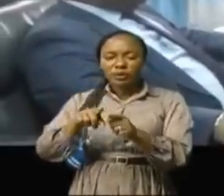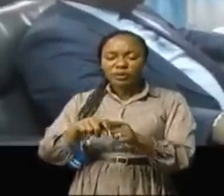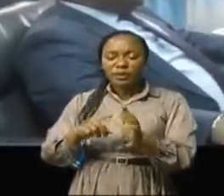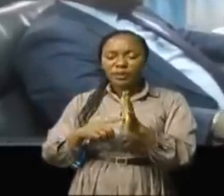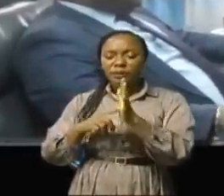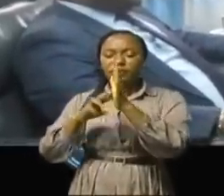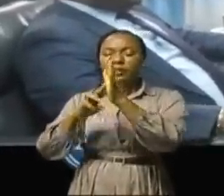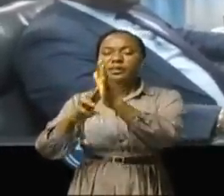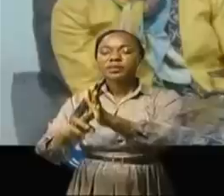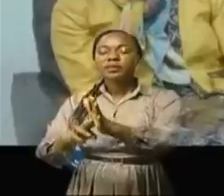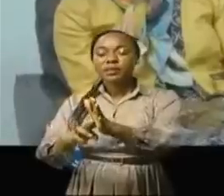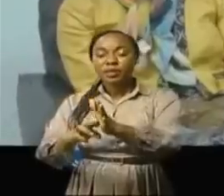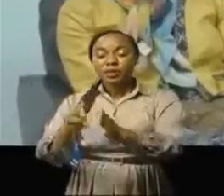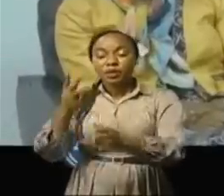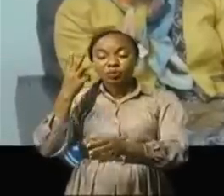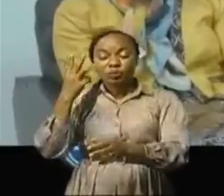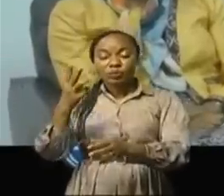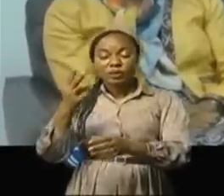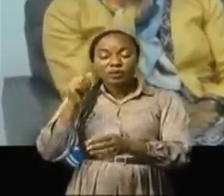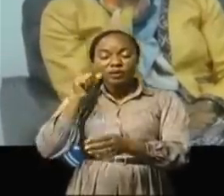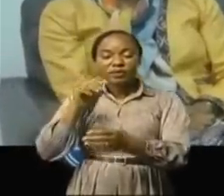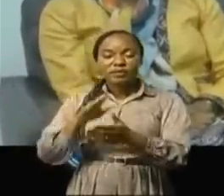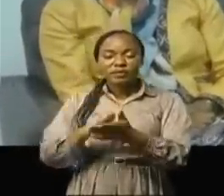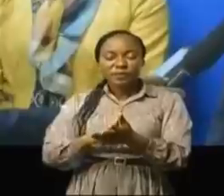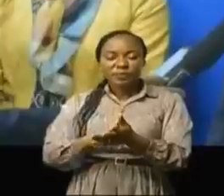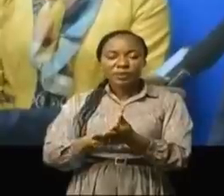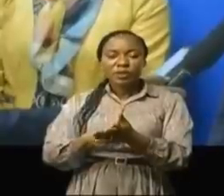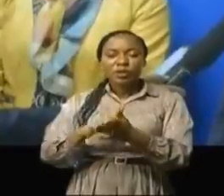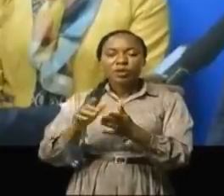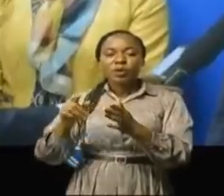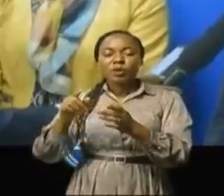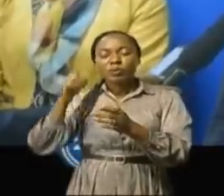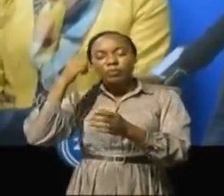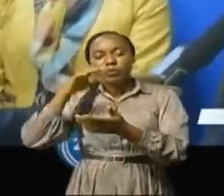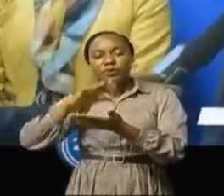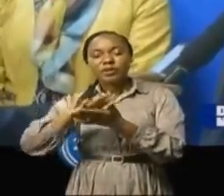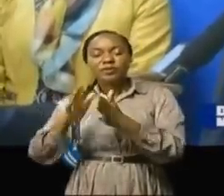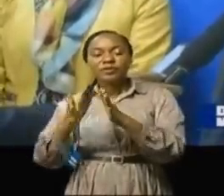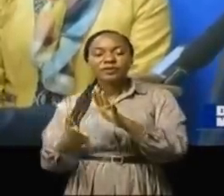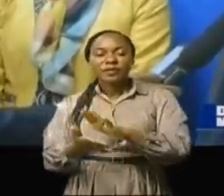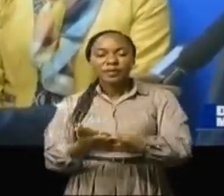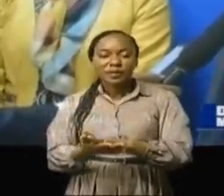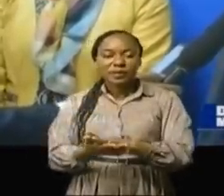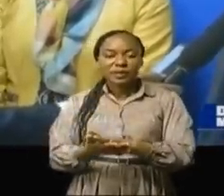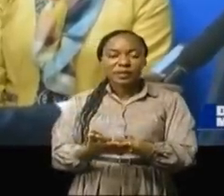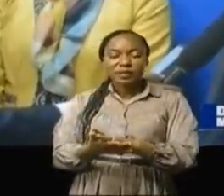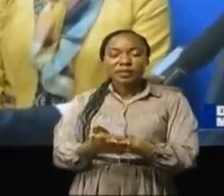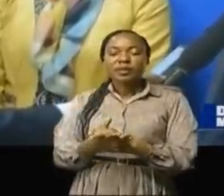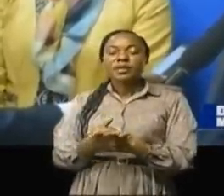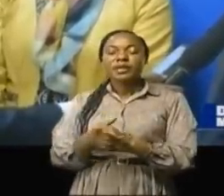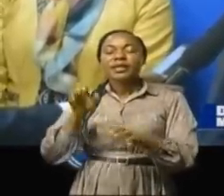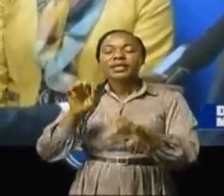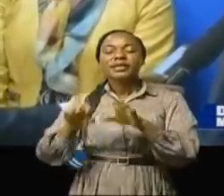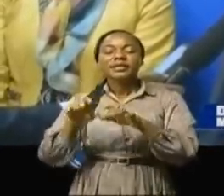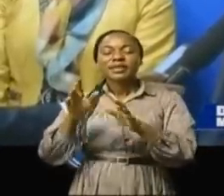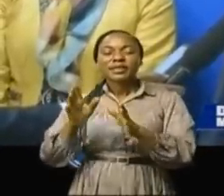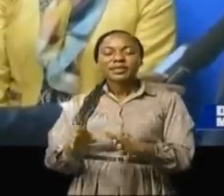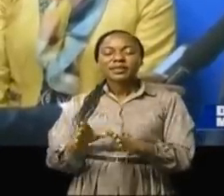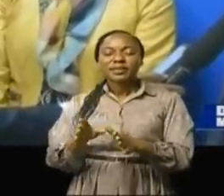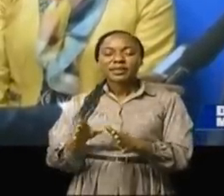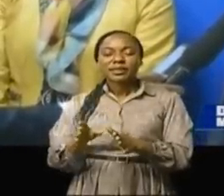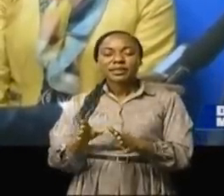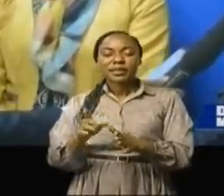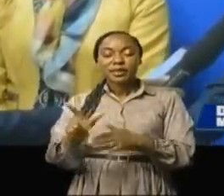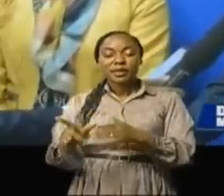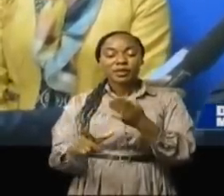au poste de secrétaire exécutif adjoint de la SADC. Parmi les trois dames, il y a une qui sera désignée pour représenter la